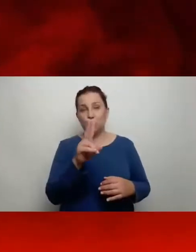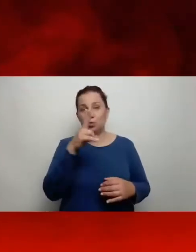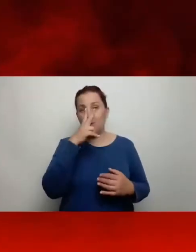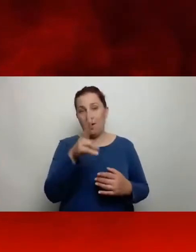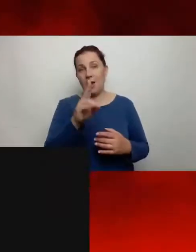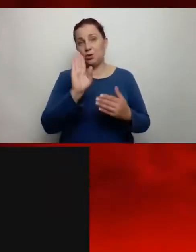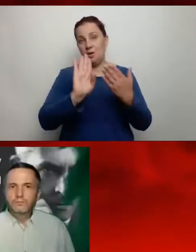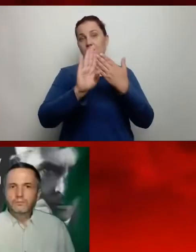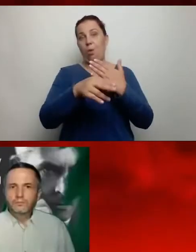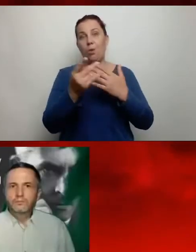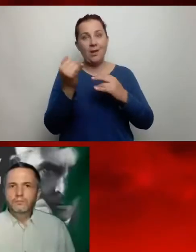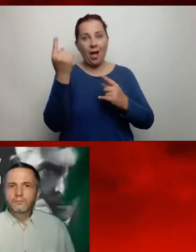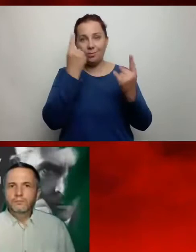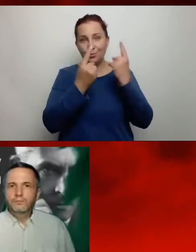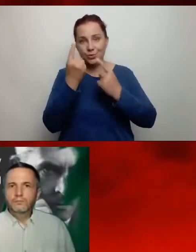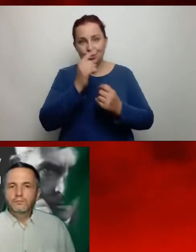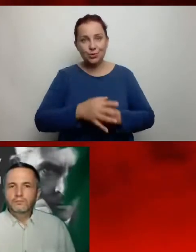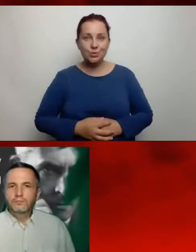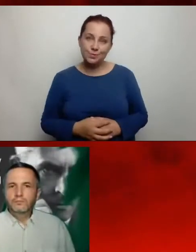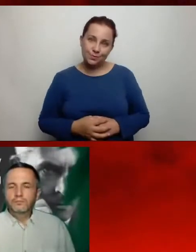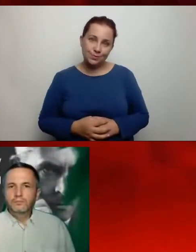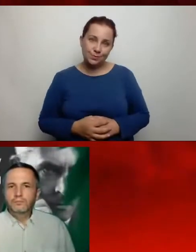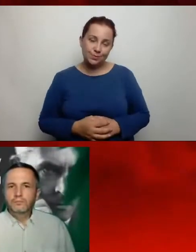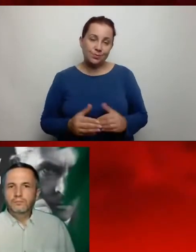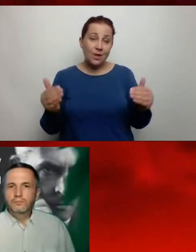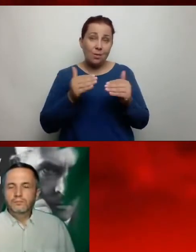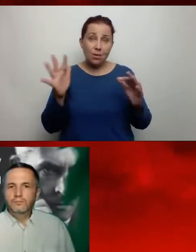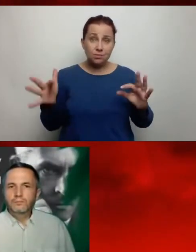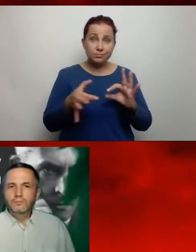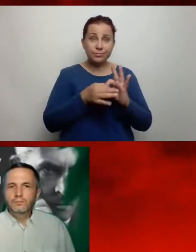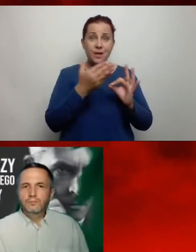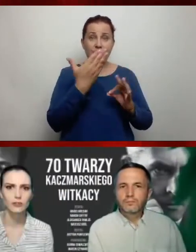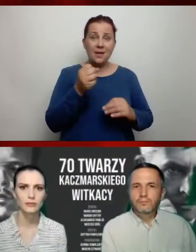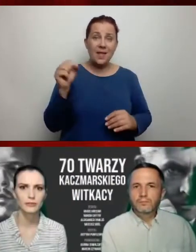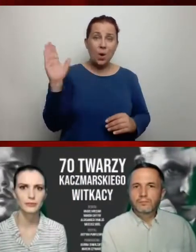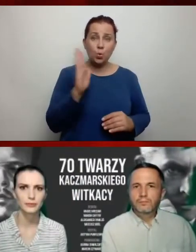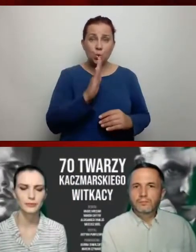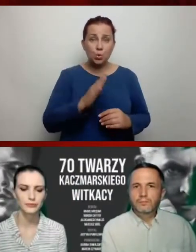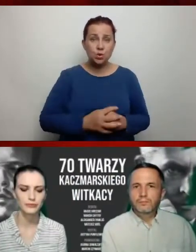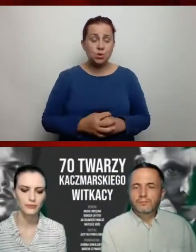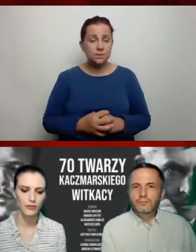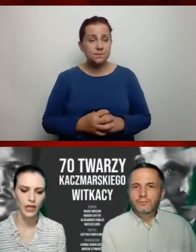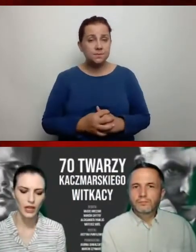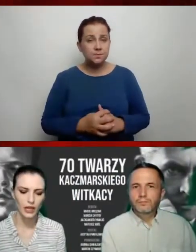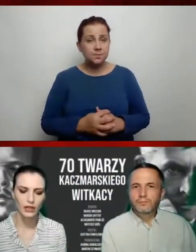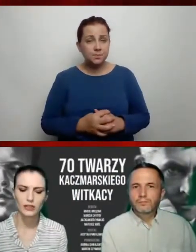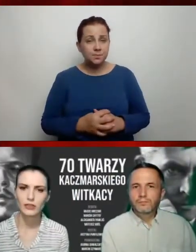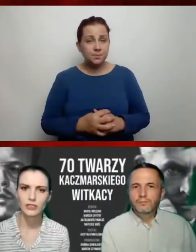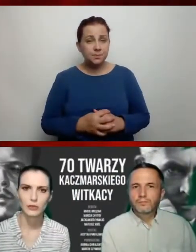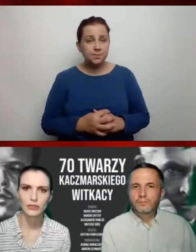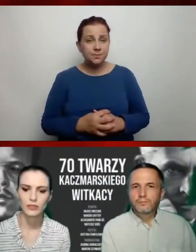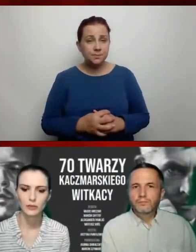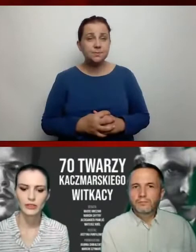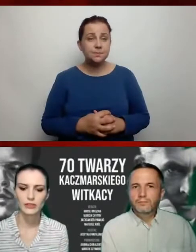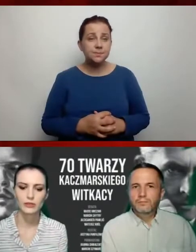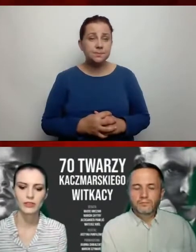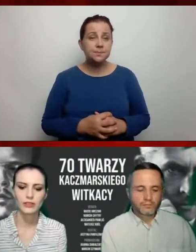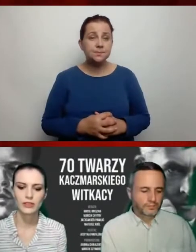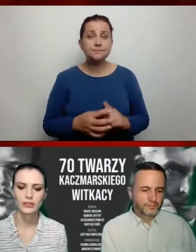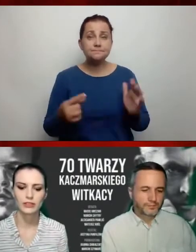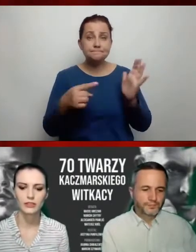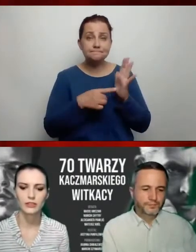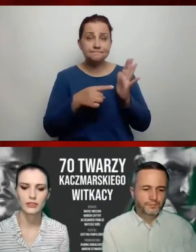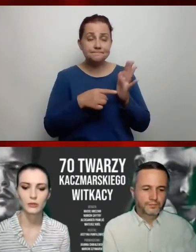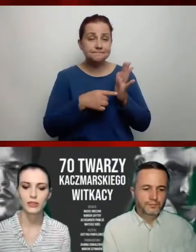wrócili. Jak uważasz? No dobrze, to może połączmy się z Mateuszem. Mateusz. No właśnie, bo ty poza tym,